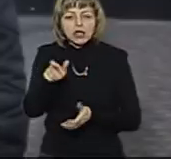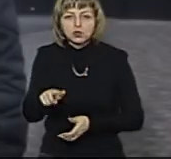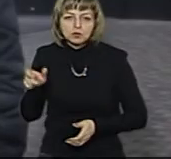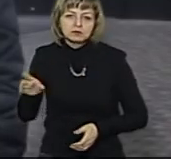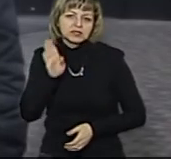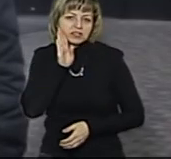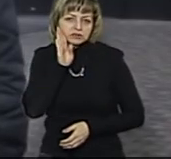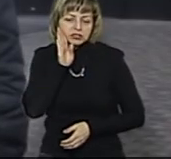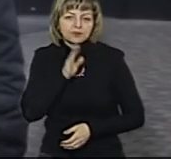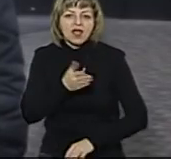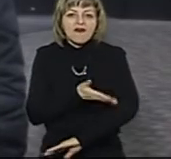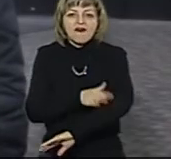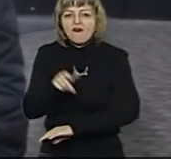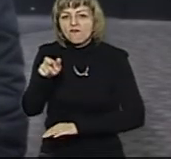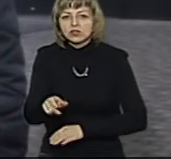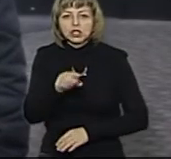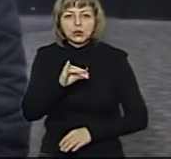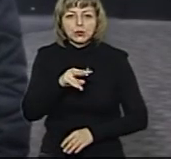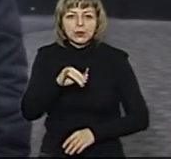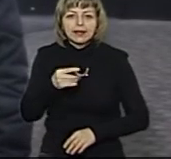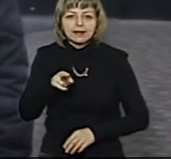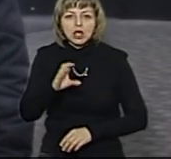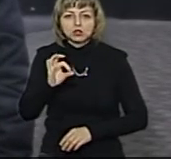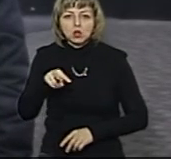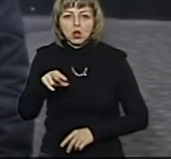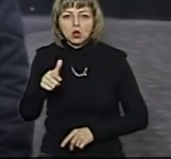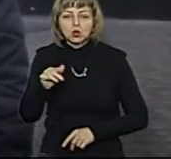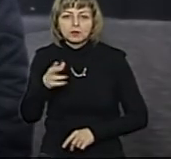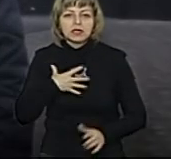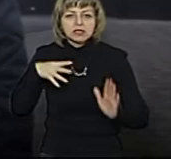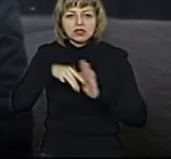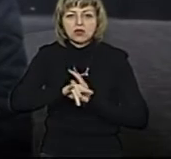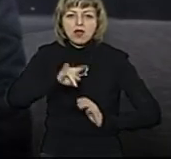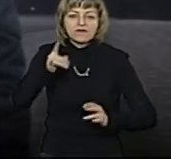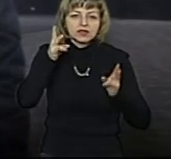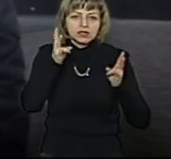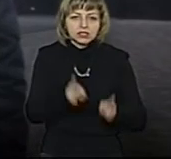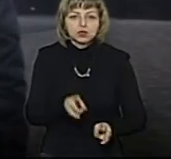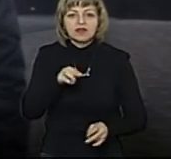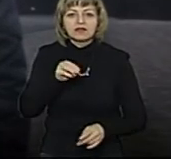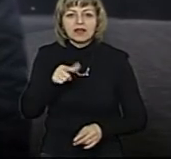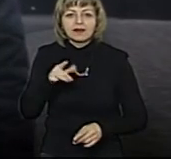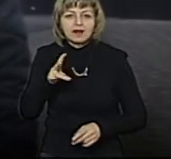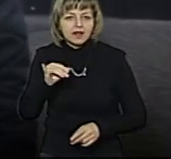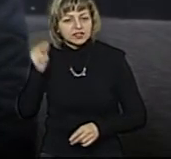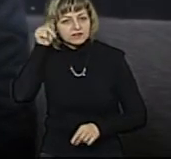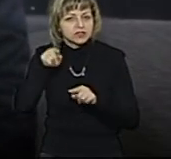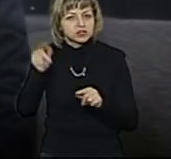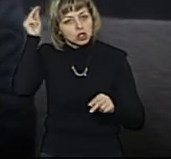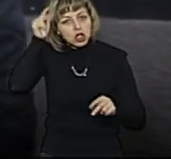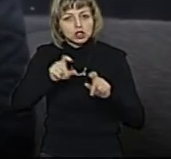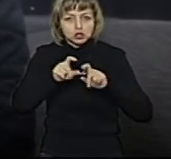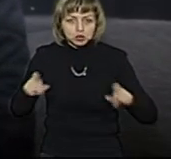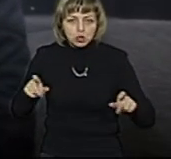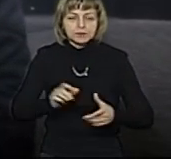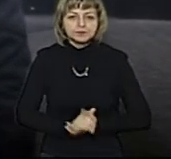Сологуб. Волинянка Юлія Сологуб, яка загинула в авіакатастрофі у Тегерані, навчалася у цій школі, що за